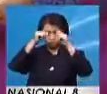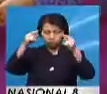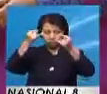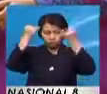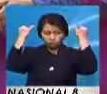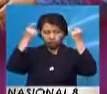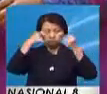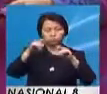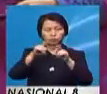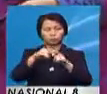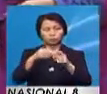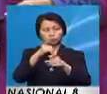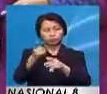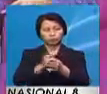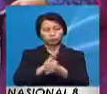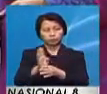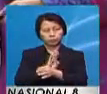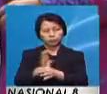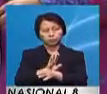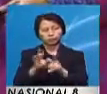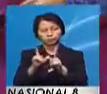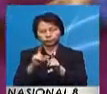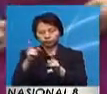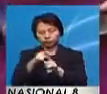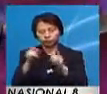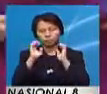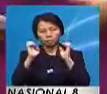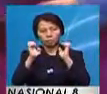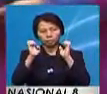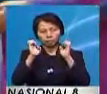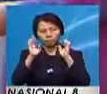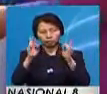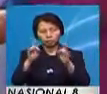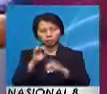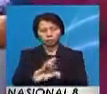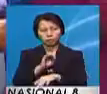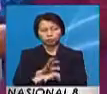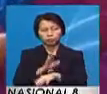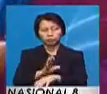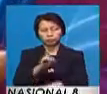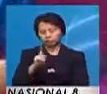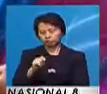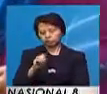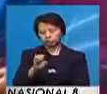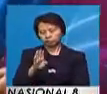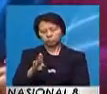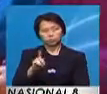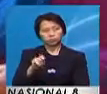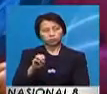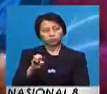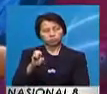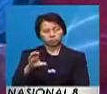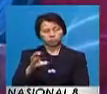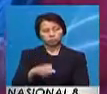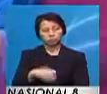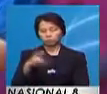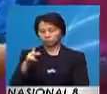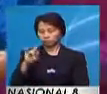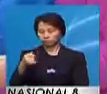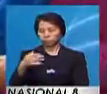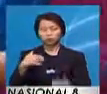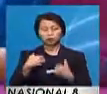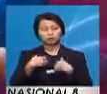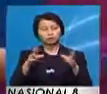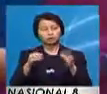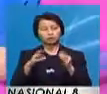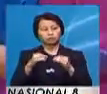untuk program Business Technical Education Council BTEC. Khairi terdahulu mempengerusikan